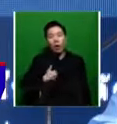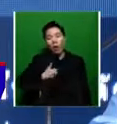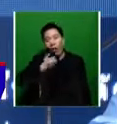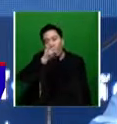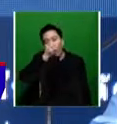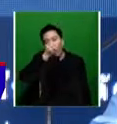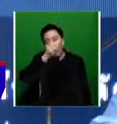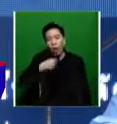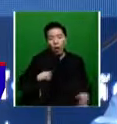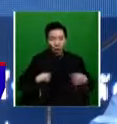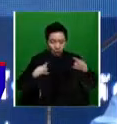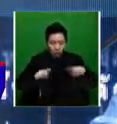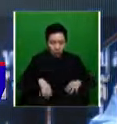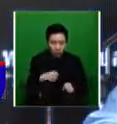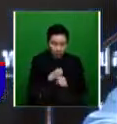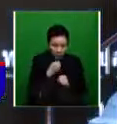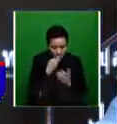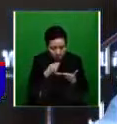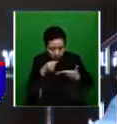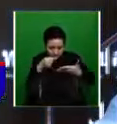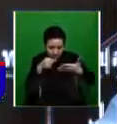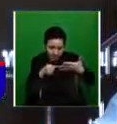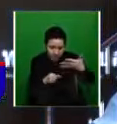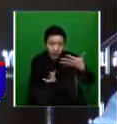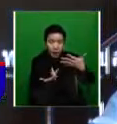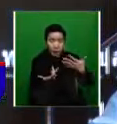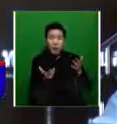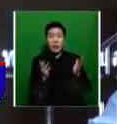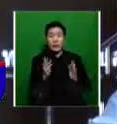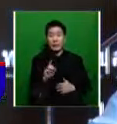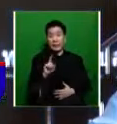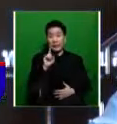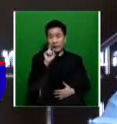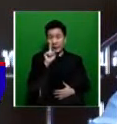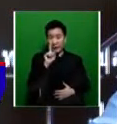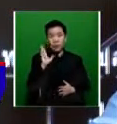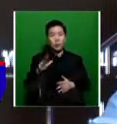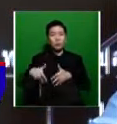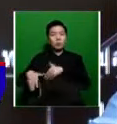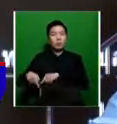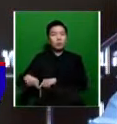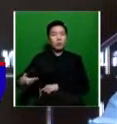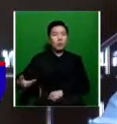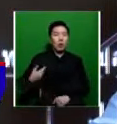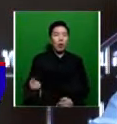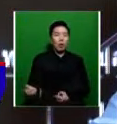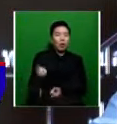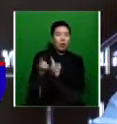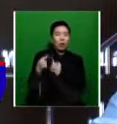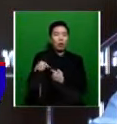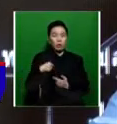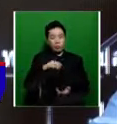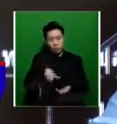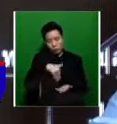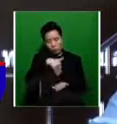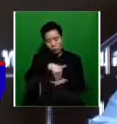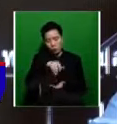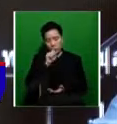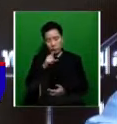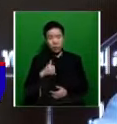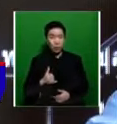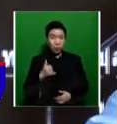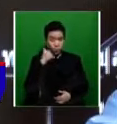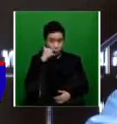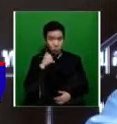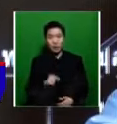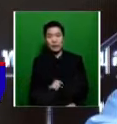นะครับอีกอันนึงครับซึ่งเป็นเรื่องที่พี่น้องประชาชนเนี่ยได้ร้องเรียนมายังศูนย์โควิด1111จำนวน